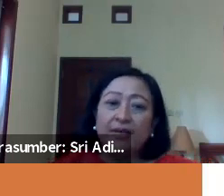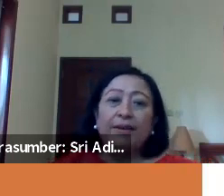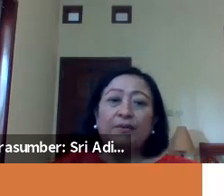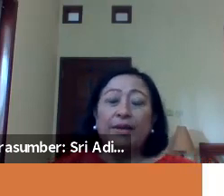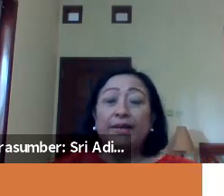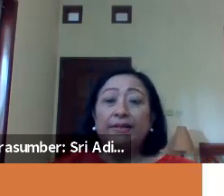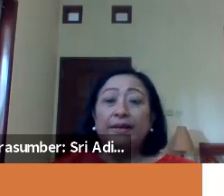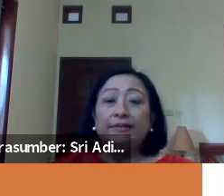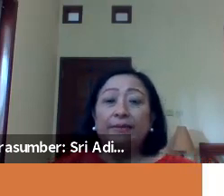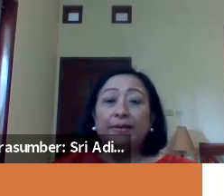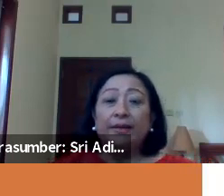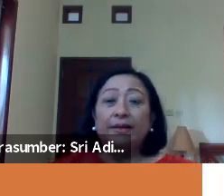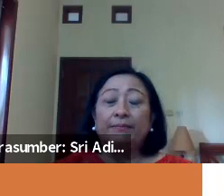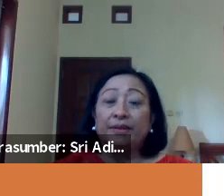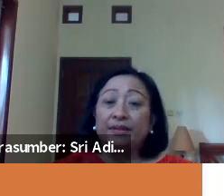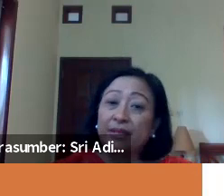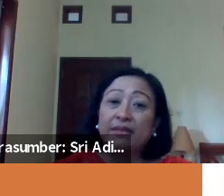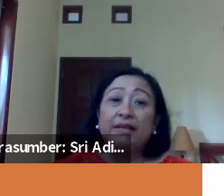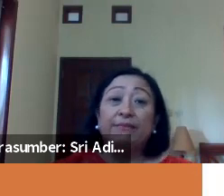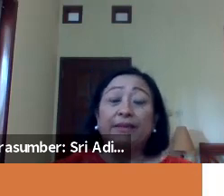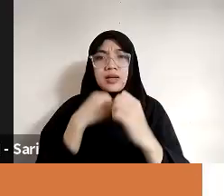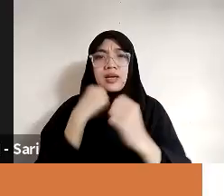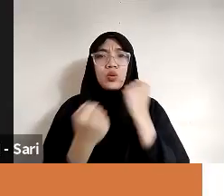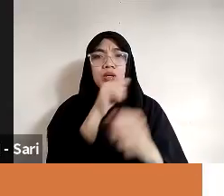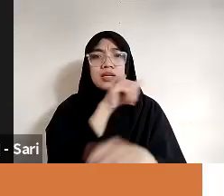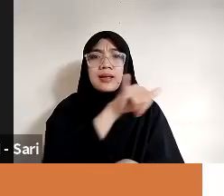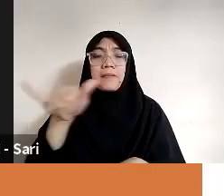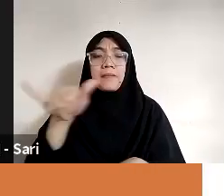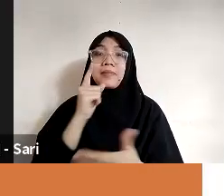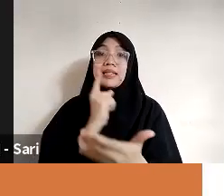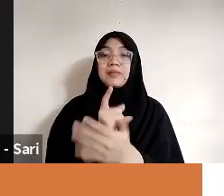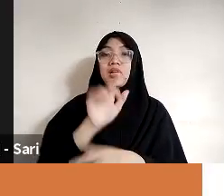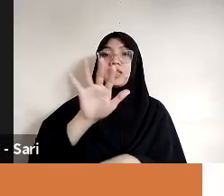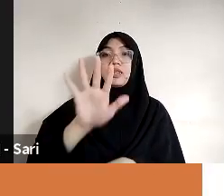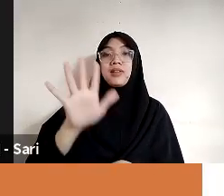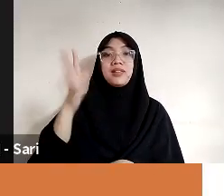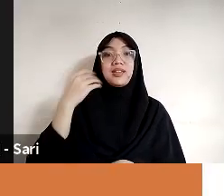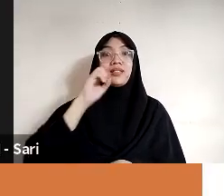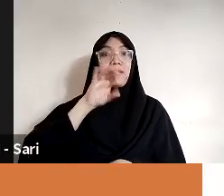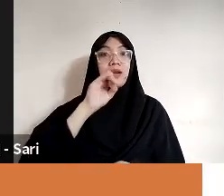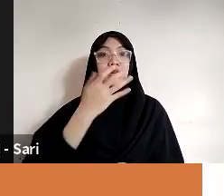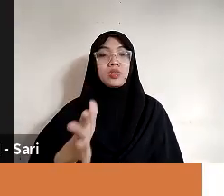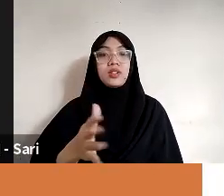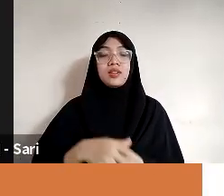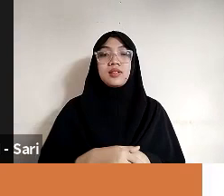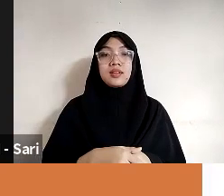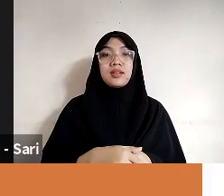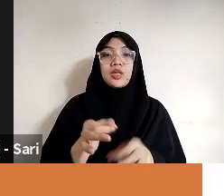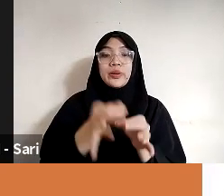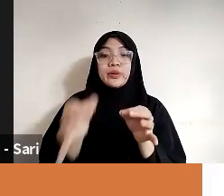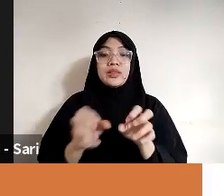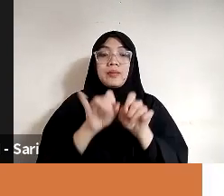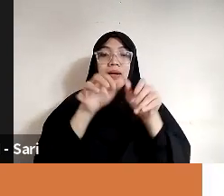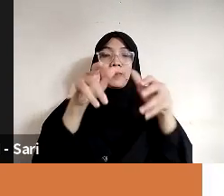semua negara melakukan hal yang prinsipnya ada lima tadi yang disampaikan, dari mengatasi pandemi, safety